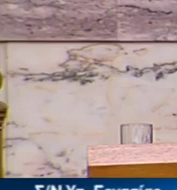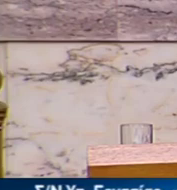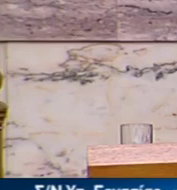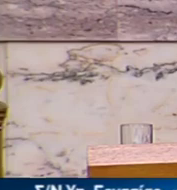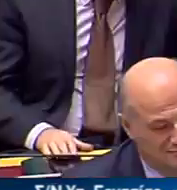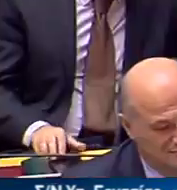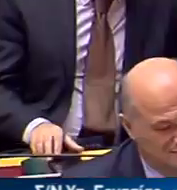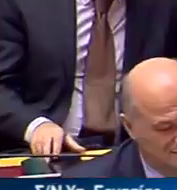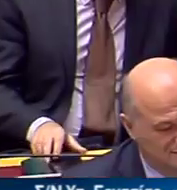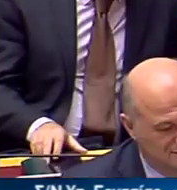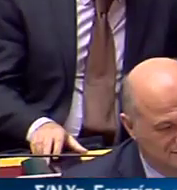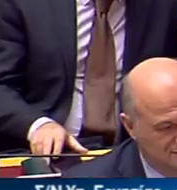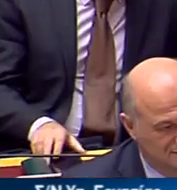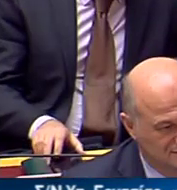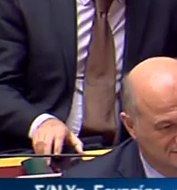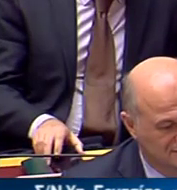Το ξέρετε πολύ καλά.